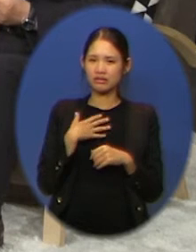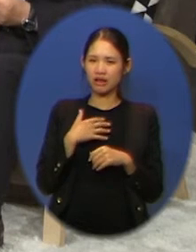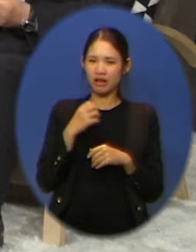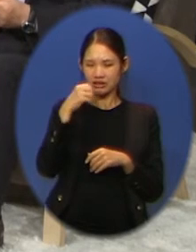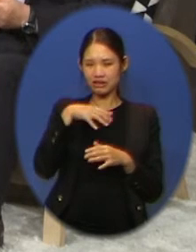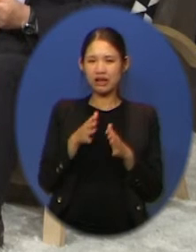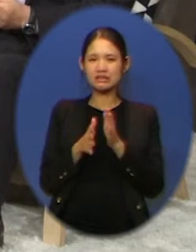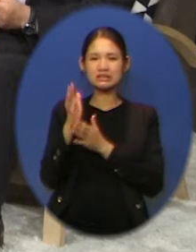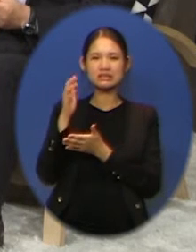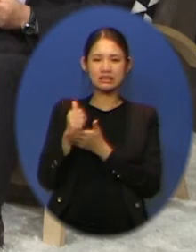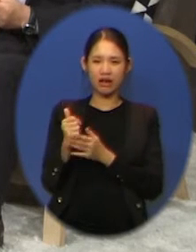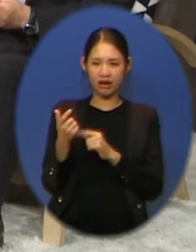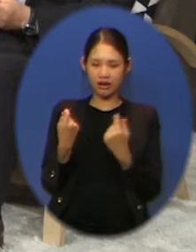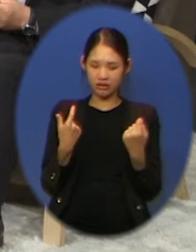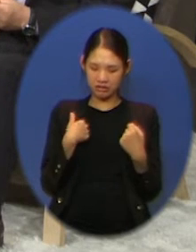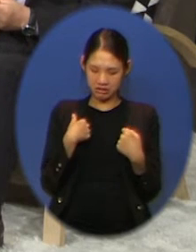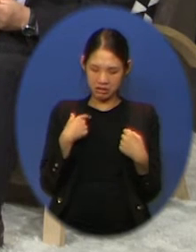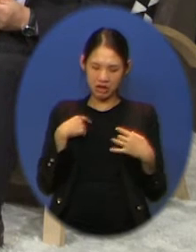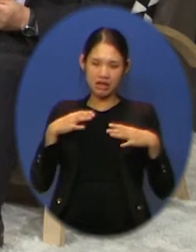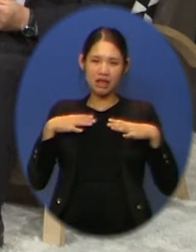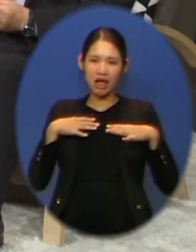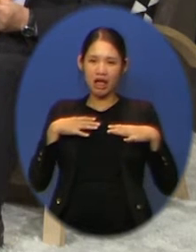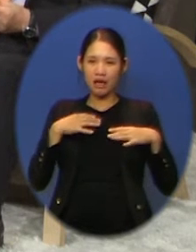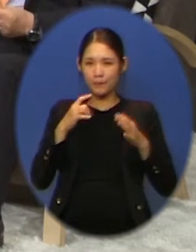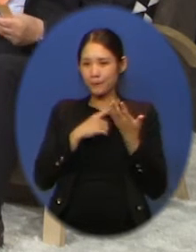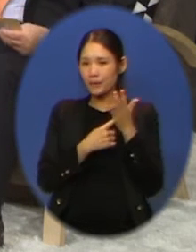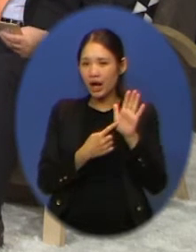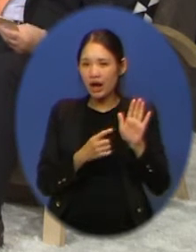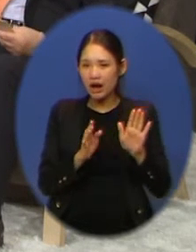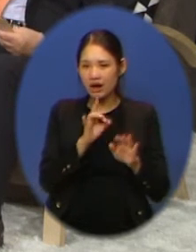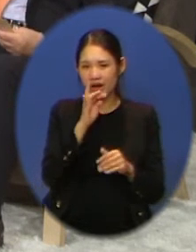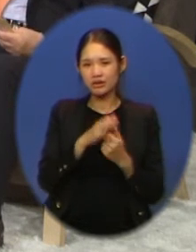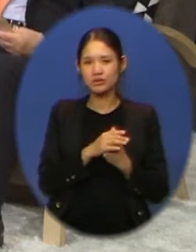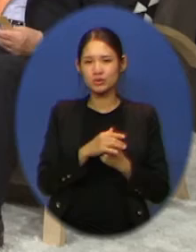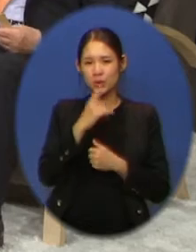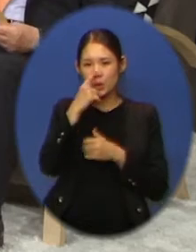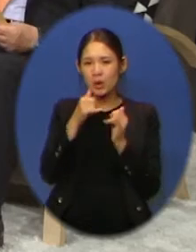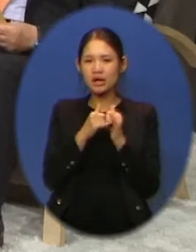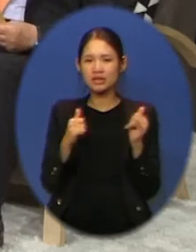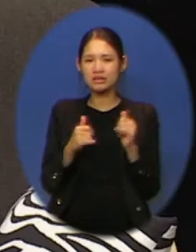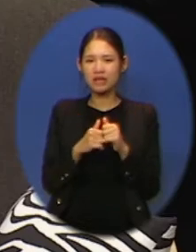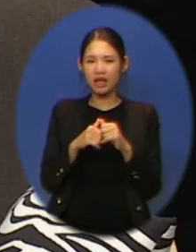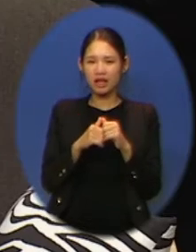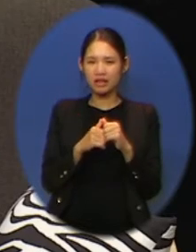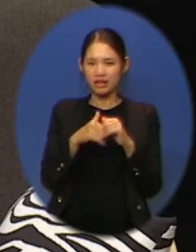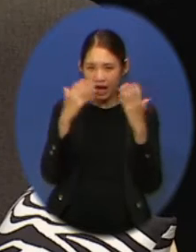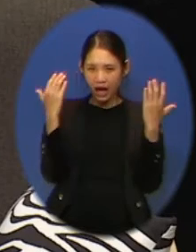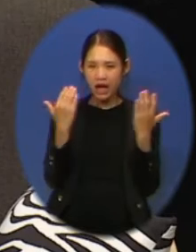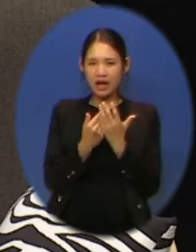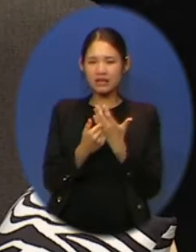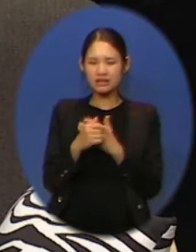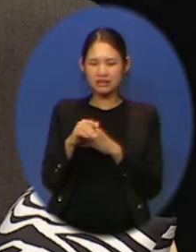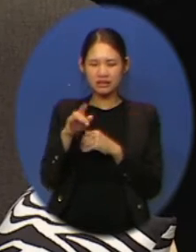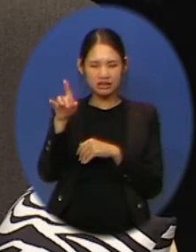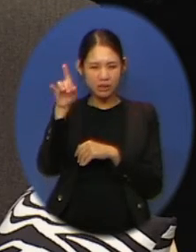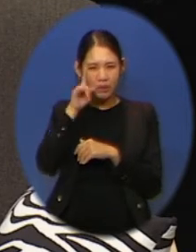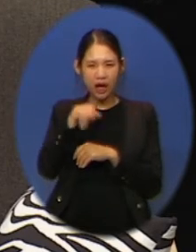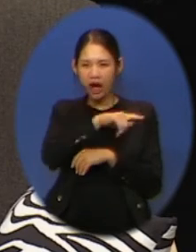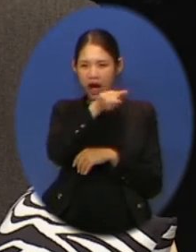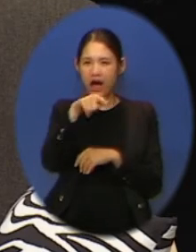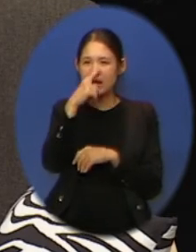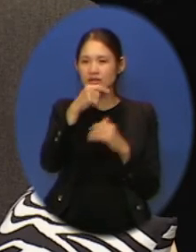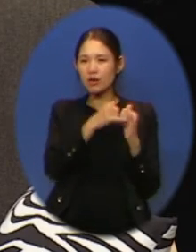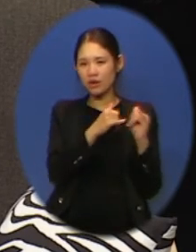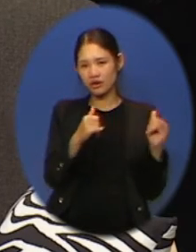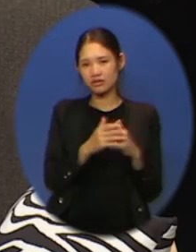갖고는 잘났다고 할 수가 없고. 예. 또 뭐 동양 사람은 1500인이죠. 그래서 내 차례가 왔을 때 앞에